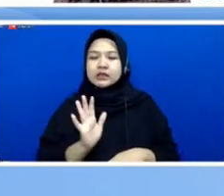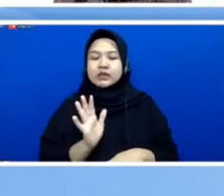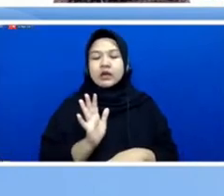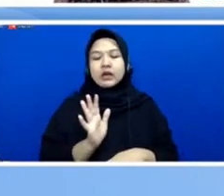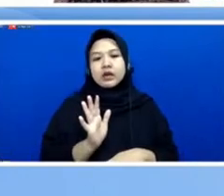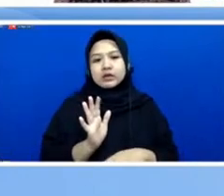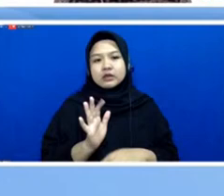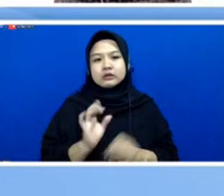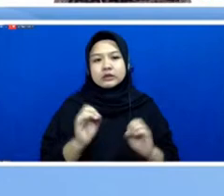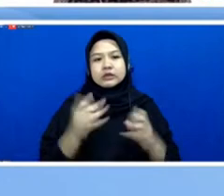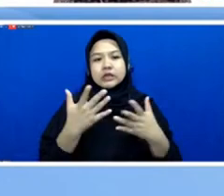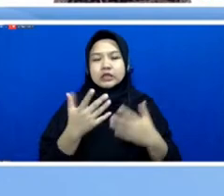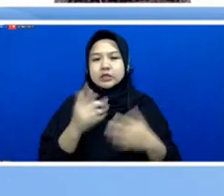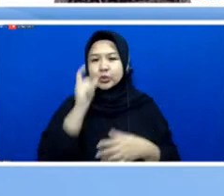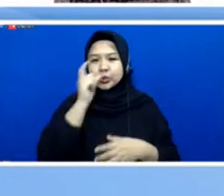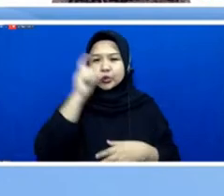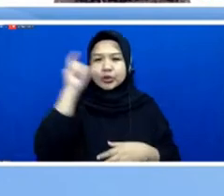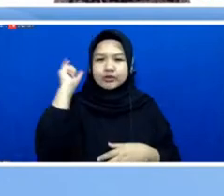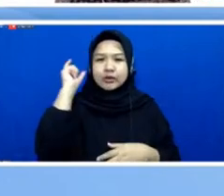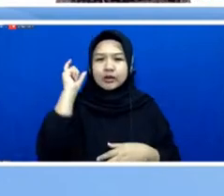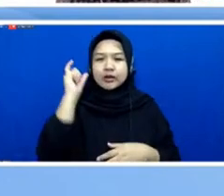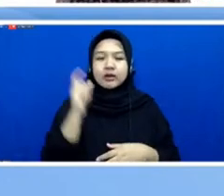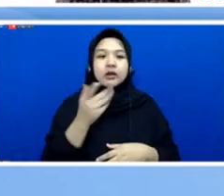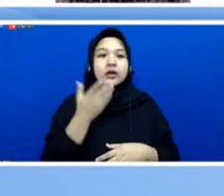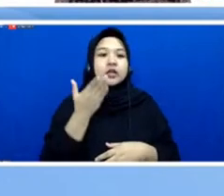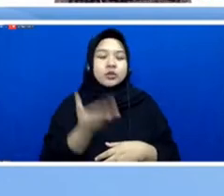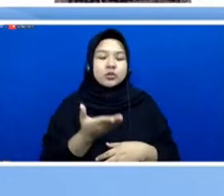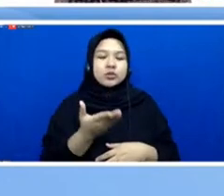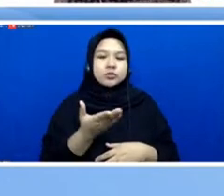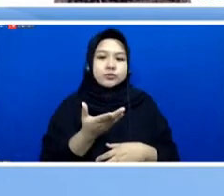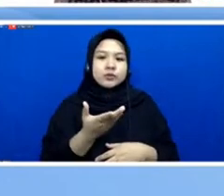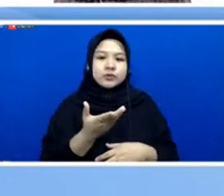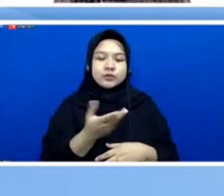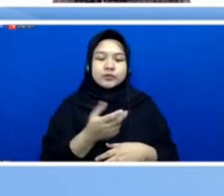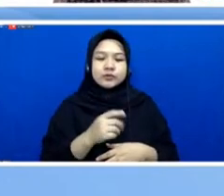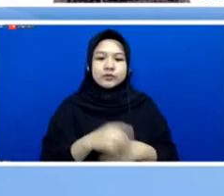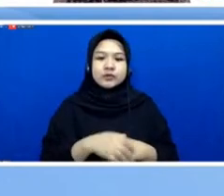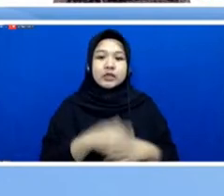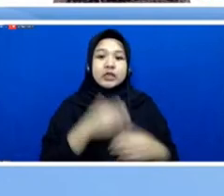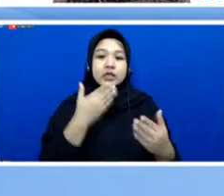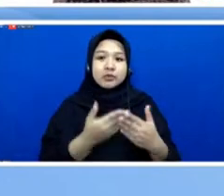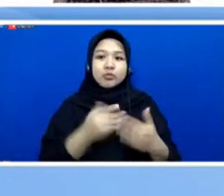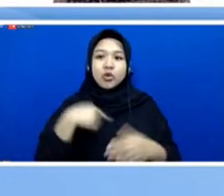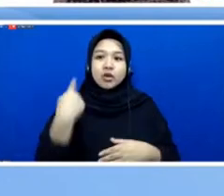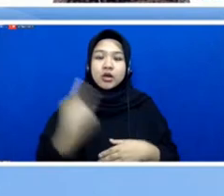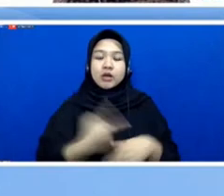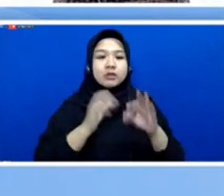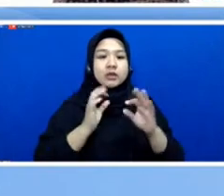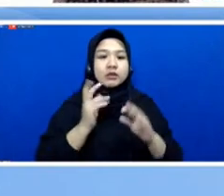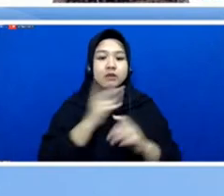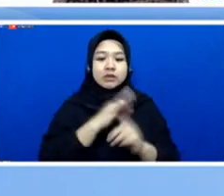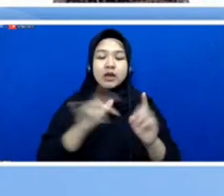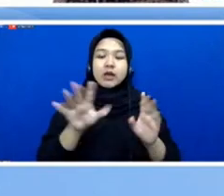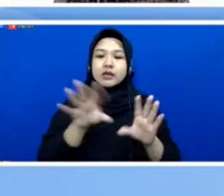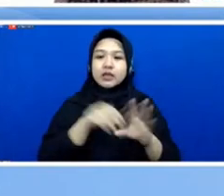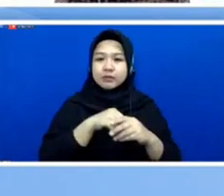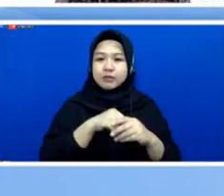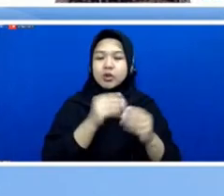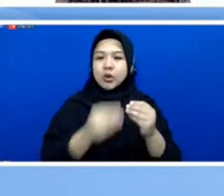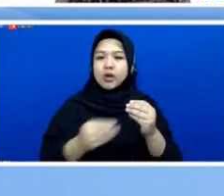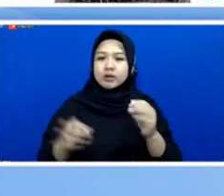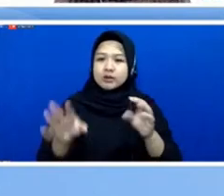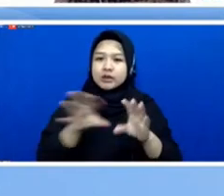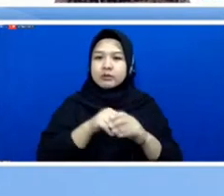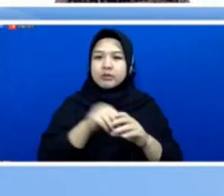tidak terjadi sebuah kecurigaan dan lain-lain juga. Ini yang menjadi salah satu temuan-temuan kami ketika kita melibatkan masyarakat atau kader dalam